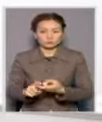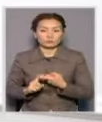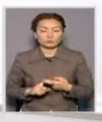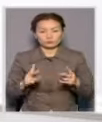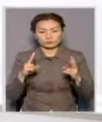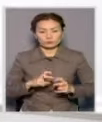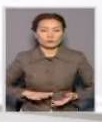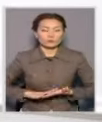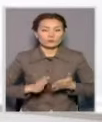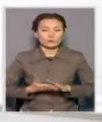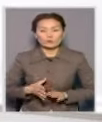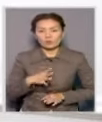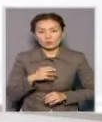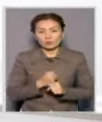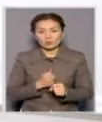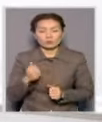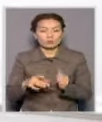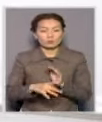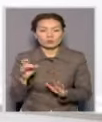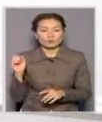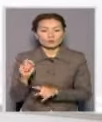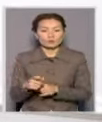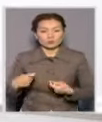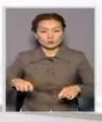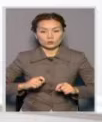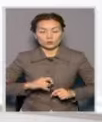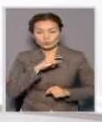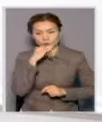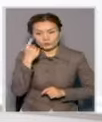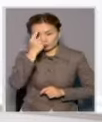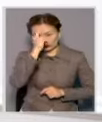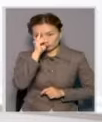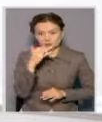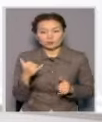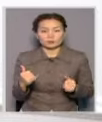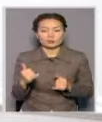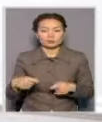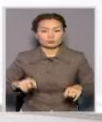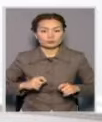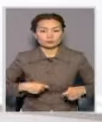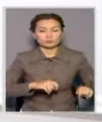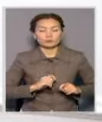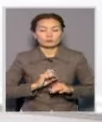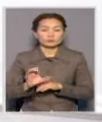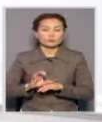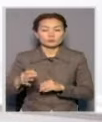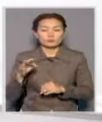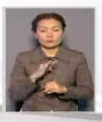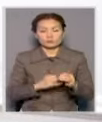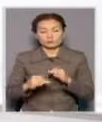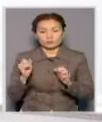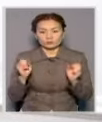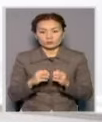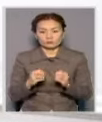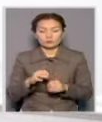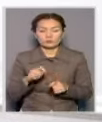рассмотрены контракты проведем конкурс через поставщиков из россии индии и сейчас они поставляются страну этот вопрос находится на